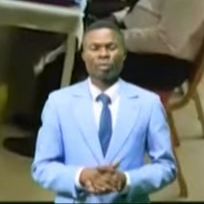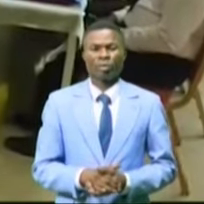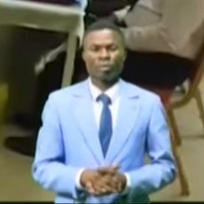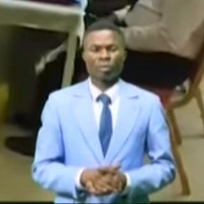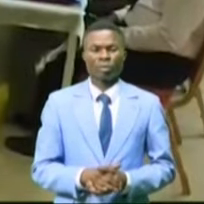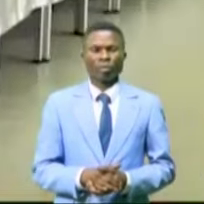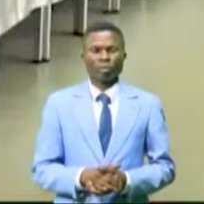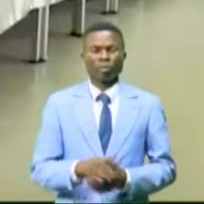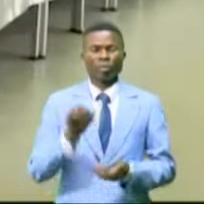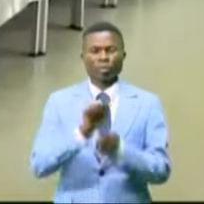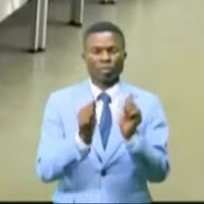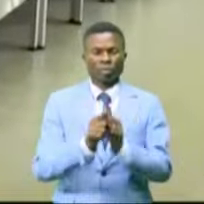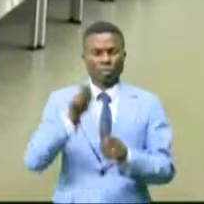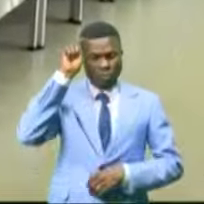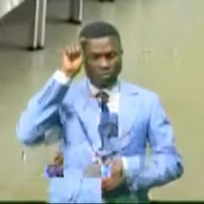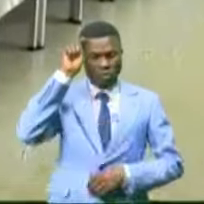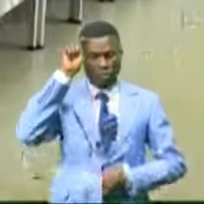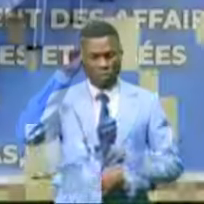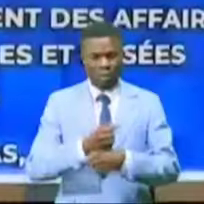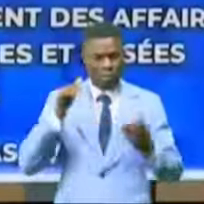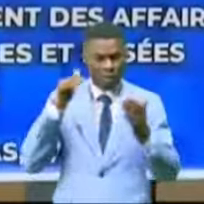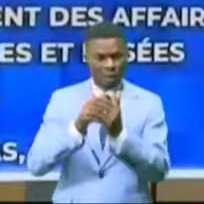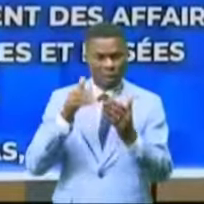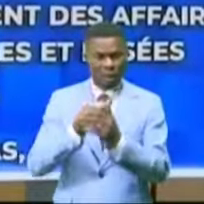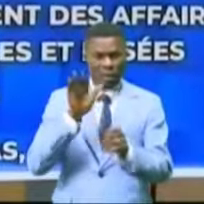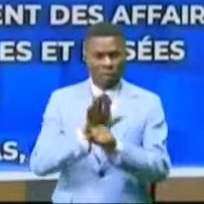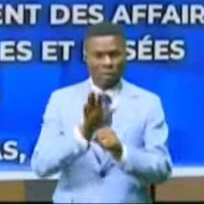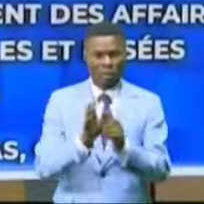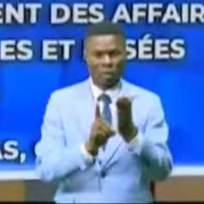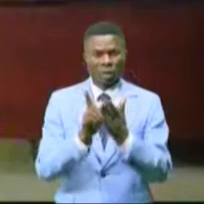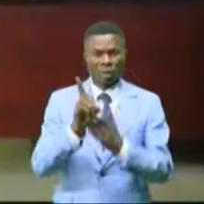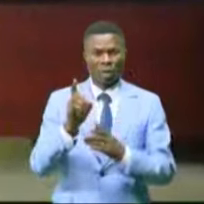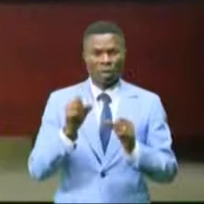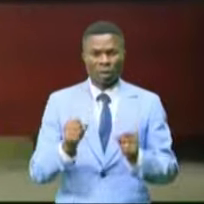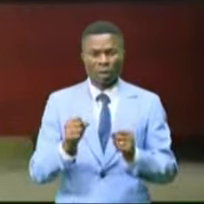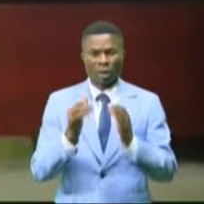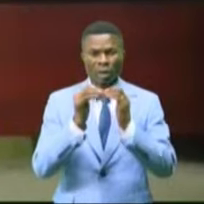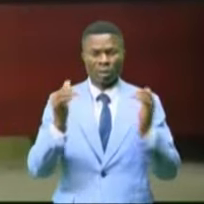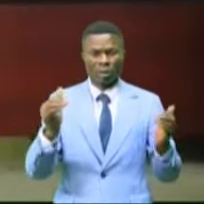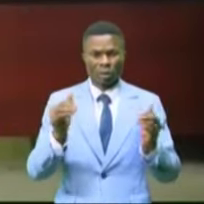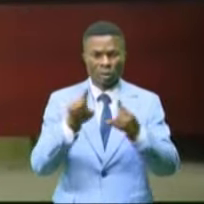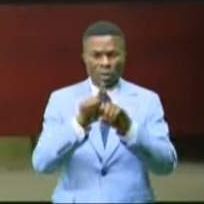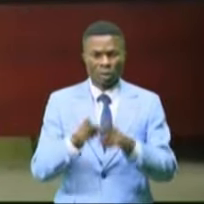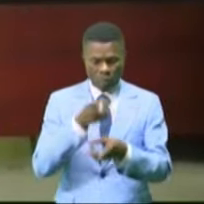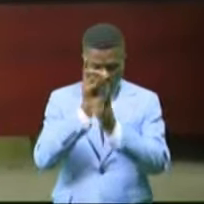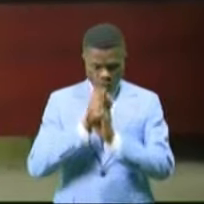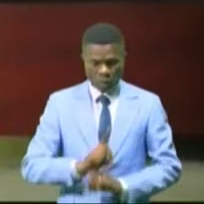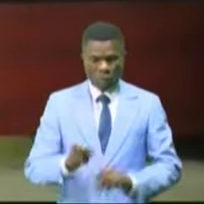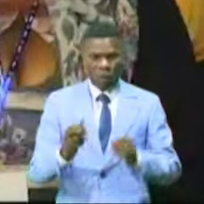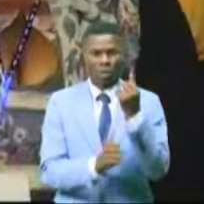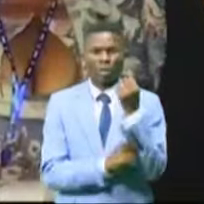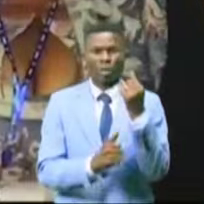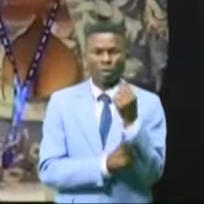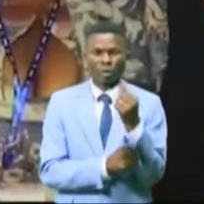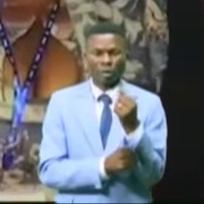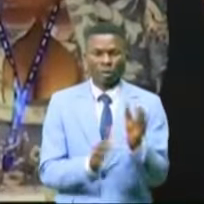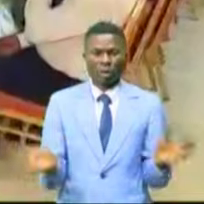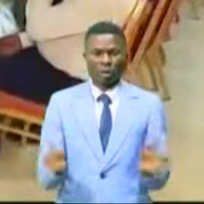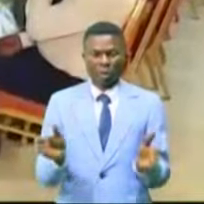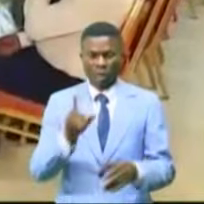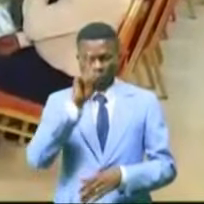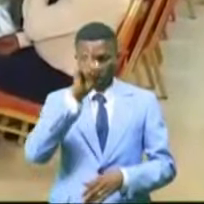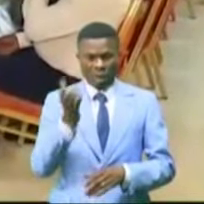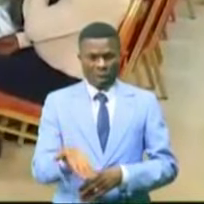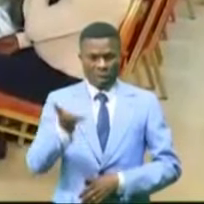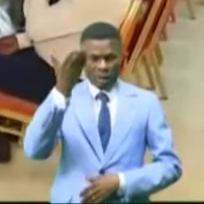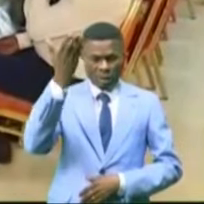violences basées sur le genre constituent une menace pour le développement durable, la paix et la dignité humaine. Renforcer les capacités